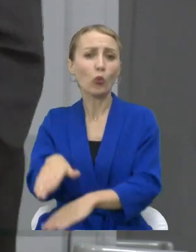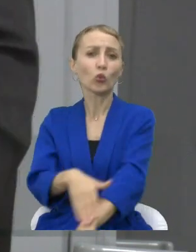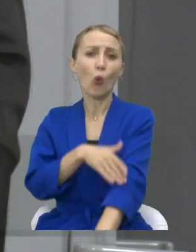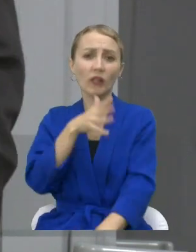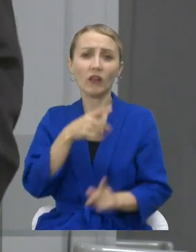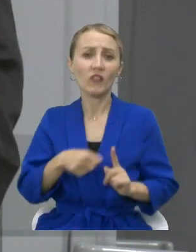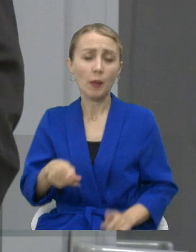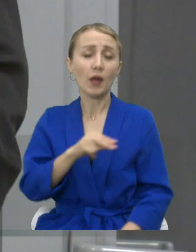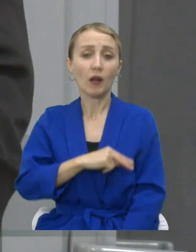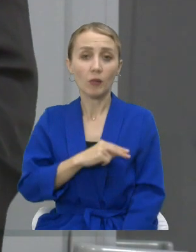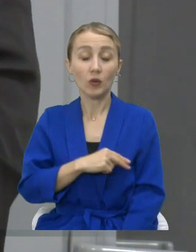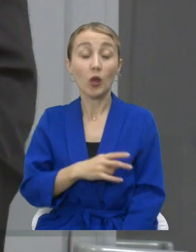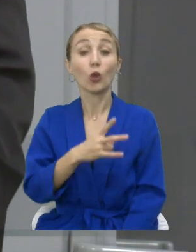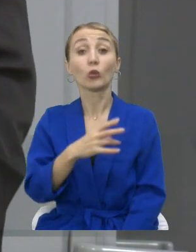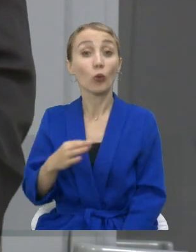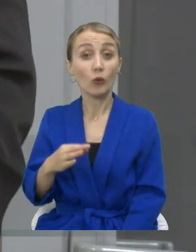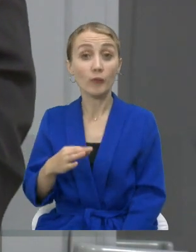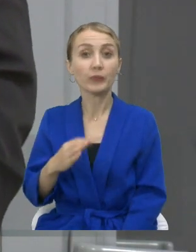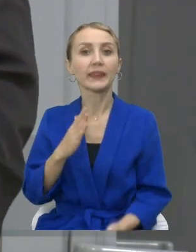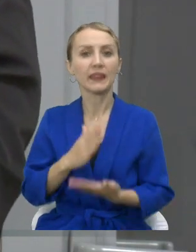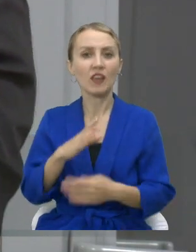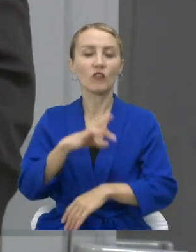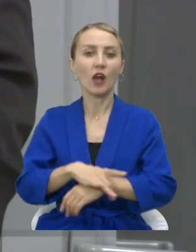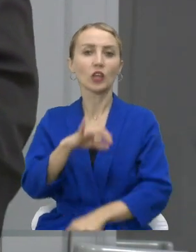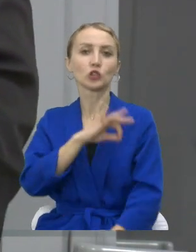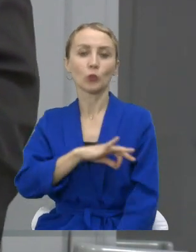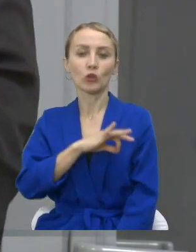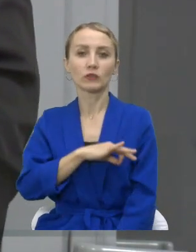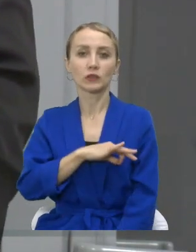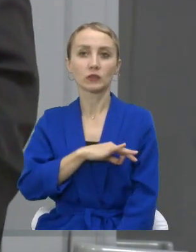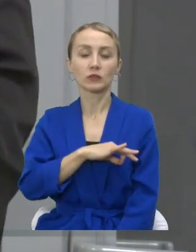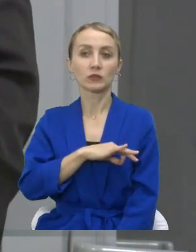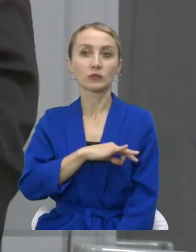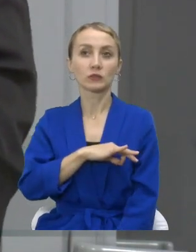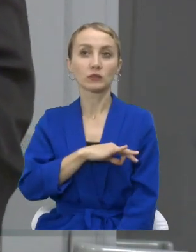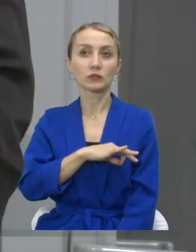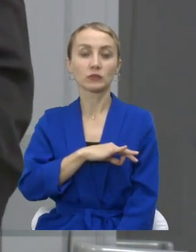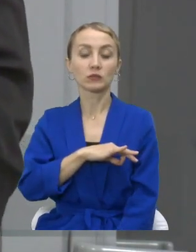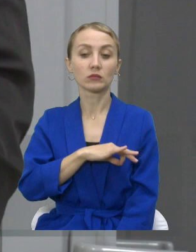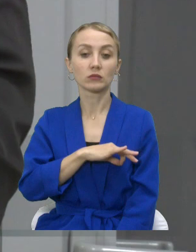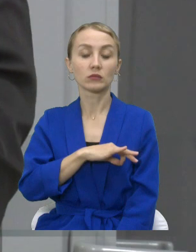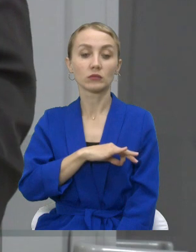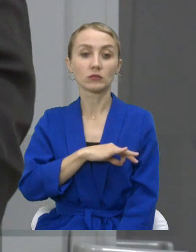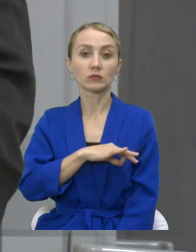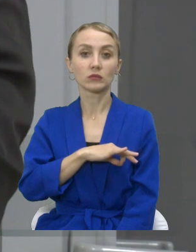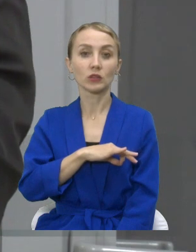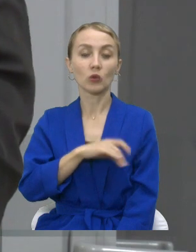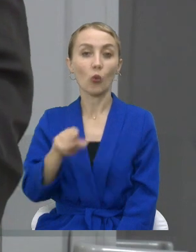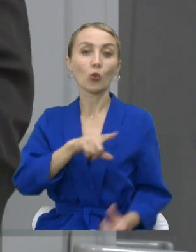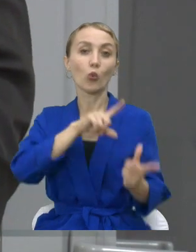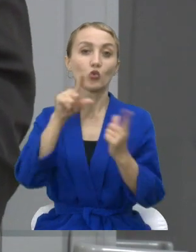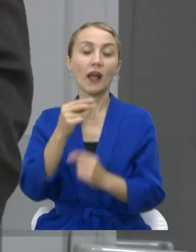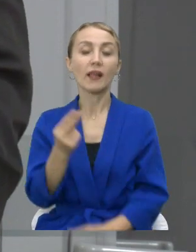нашей структуре. Но, тем не менее, допустил факт использования, как он объяснил, объяснительный водитель выезжал в